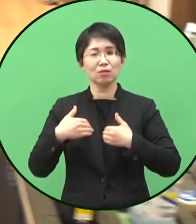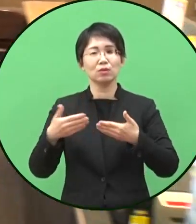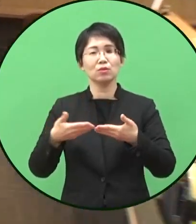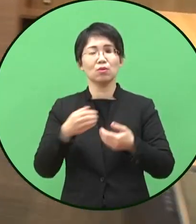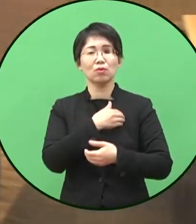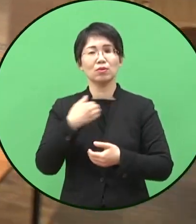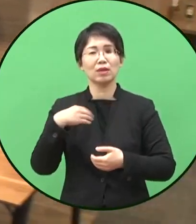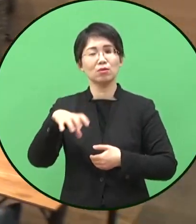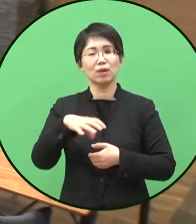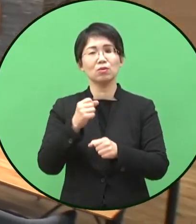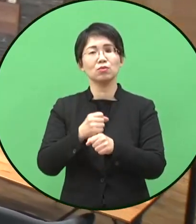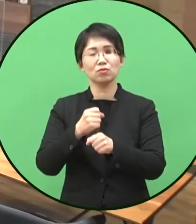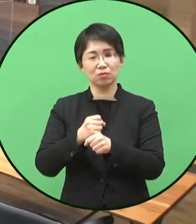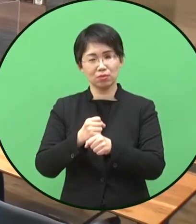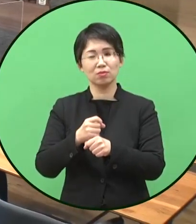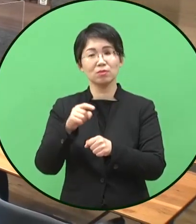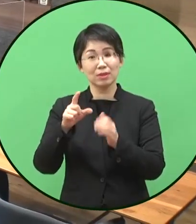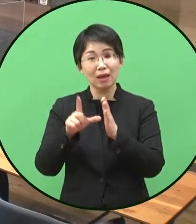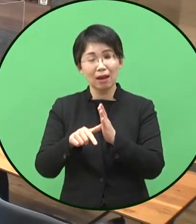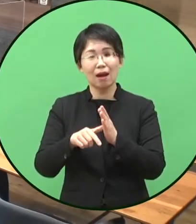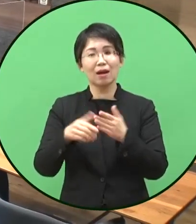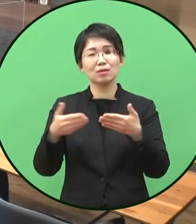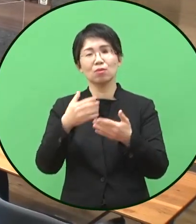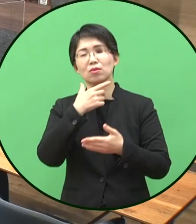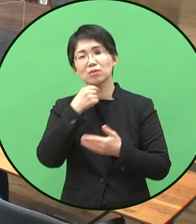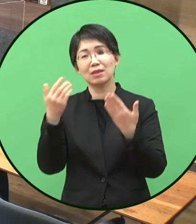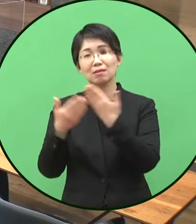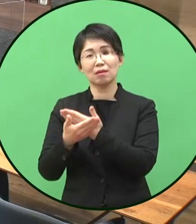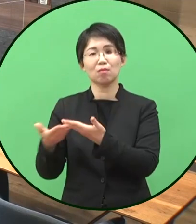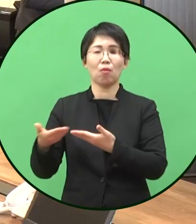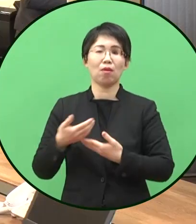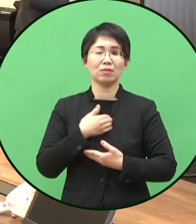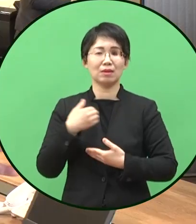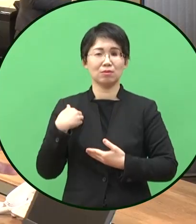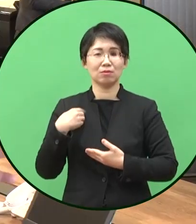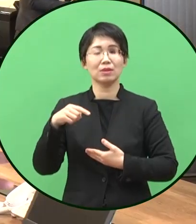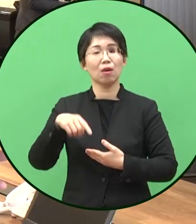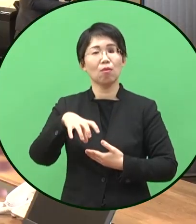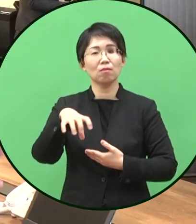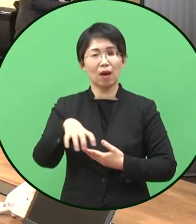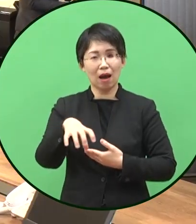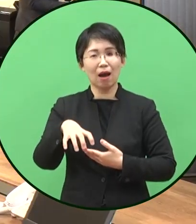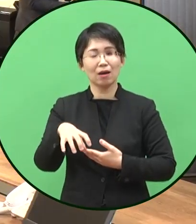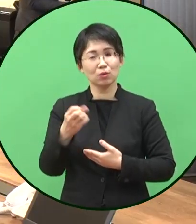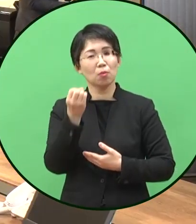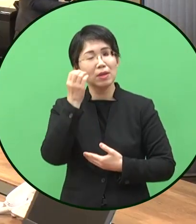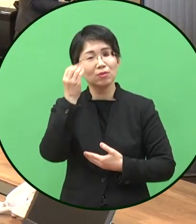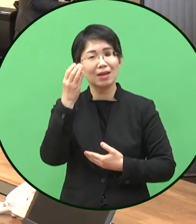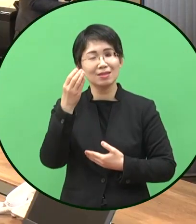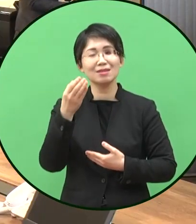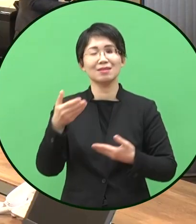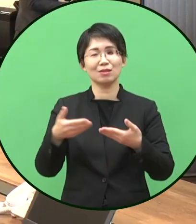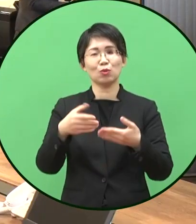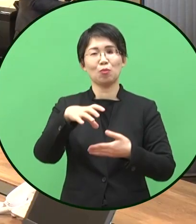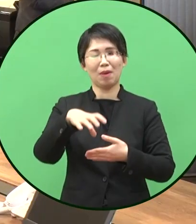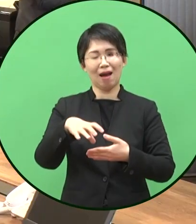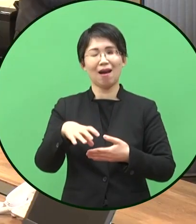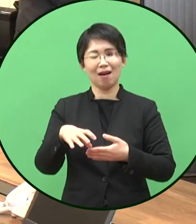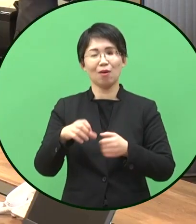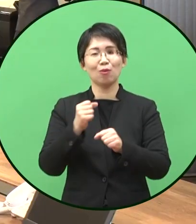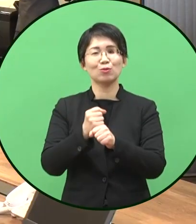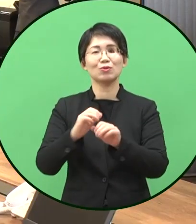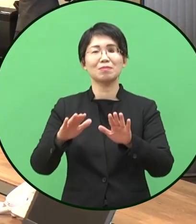となかなか仕事が好きになってもらえないので、まあ、それでこういうふうなちょっと変わった感じの事務所にし